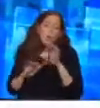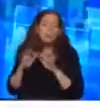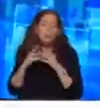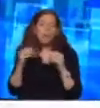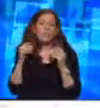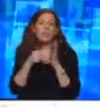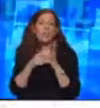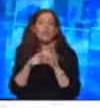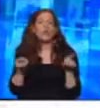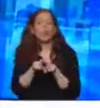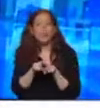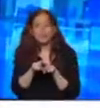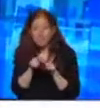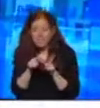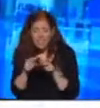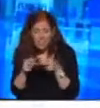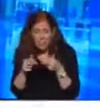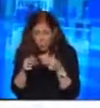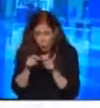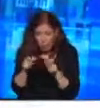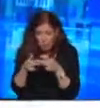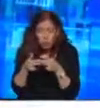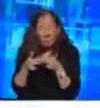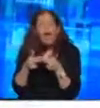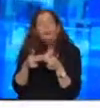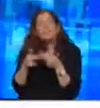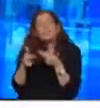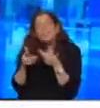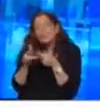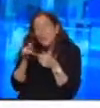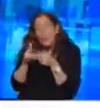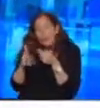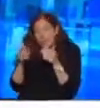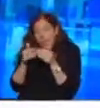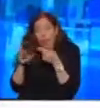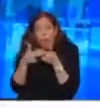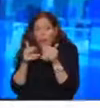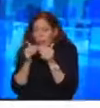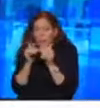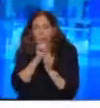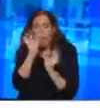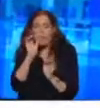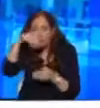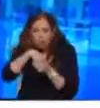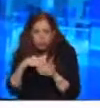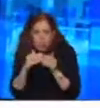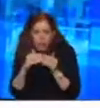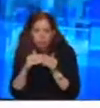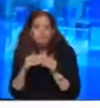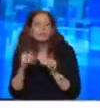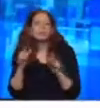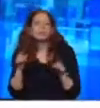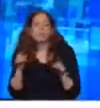רצועות קטנות שנוגעות בבתים, רק נוגעות, יש בתים שהם עוברים דרכה. כשאתם ממש הצעתם לנסר את החלקים היחסים. עכשיו, מה שהצענו